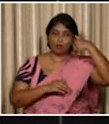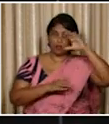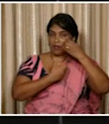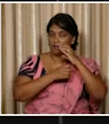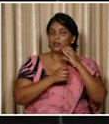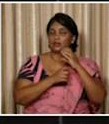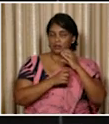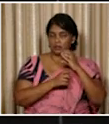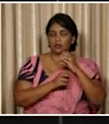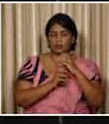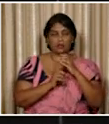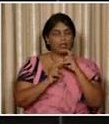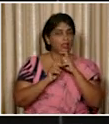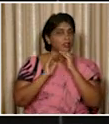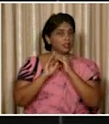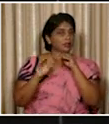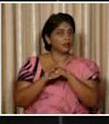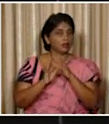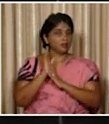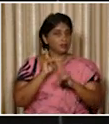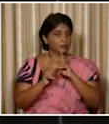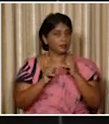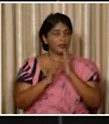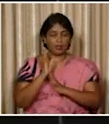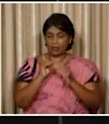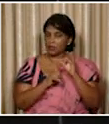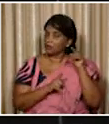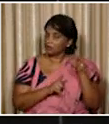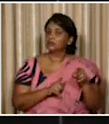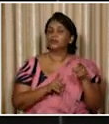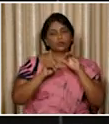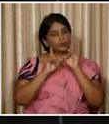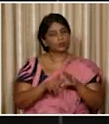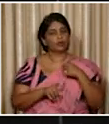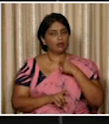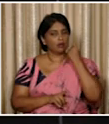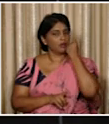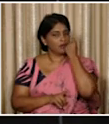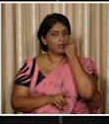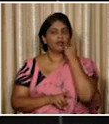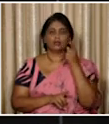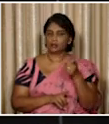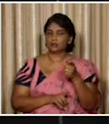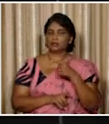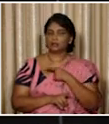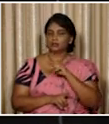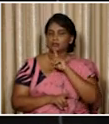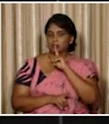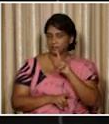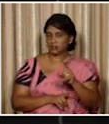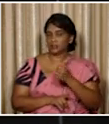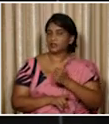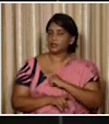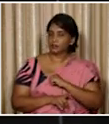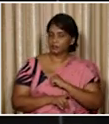முழுவதற்குமே இது காரணம். எங்களை பொறுத்தவரை நாங்கள் நேரடியாக குற்றம் சாட்ட வேண்டியவர் தொல்பொருள் துறைக்கு அமைச்சராக இருக்கின்ற விதுர விக்ரமநாயக்கா